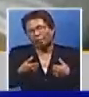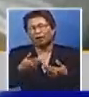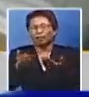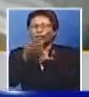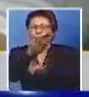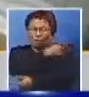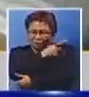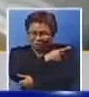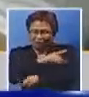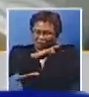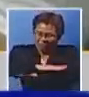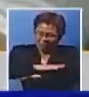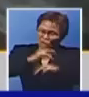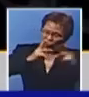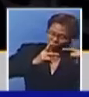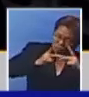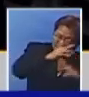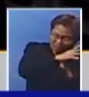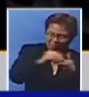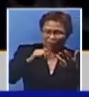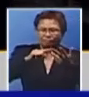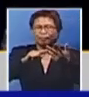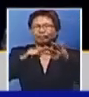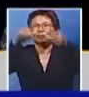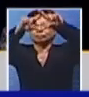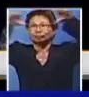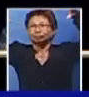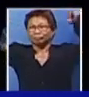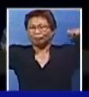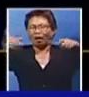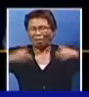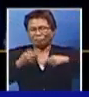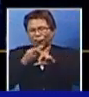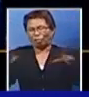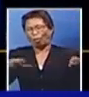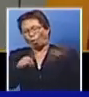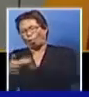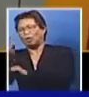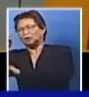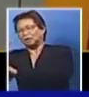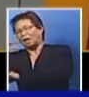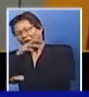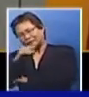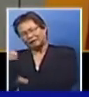klinik, kaunter telekomunikasi dan papan kenyataan turut disediakan TH